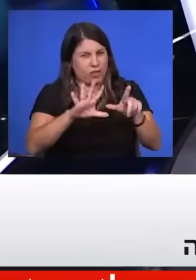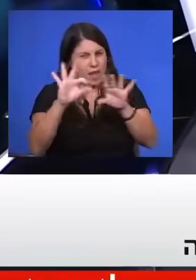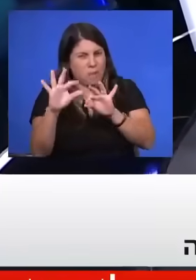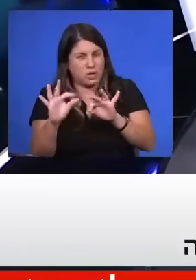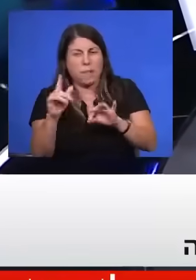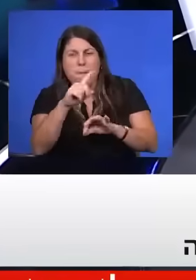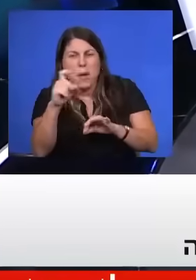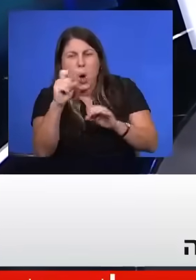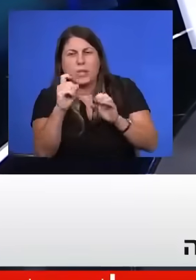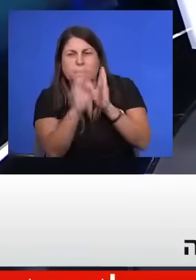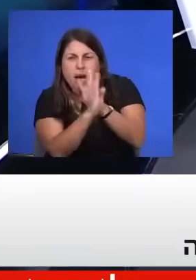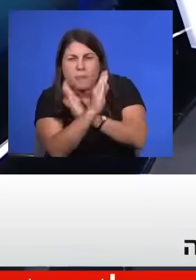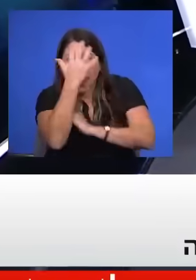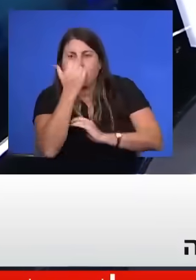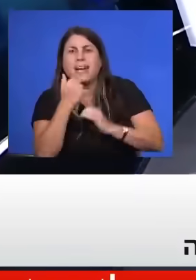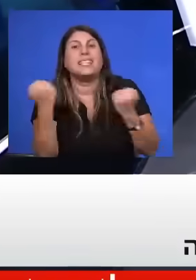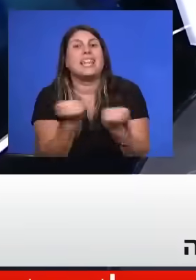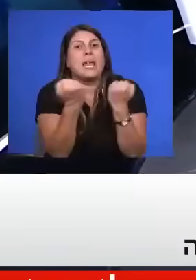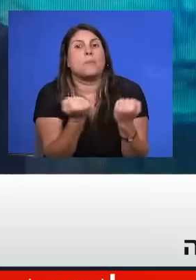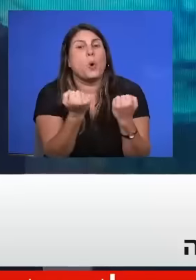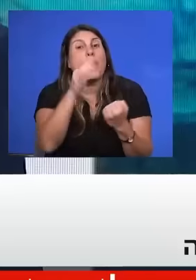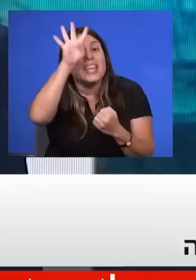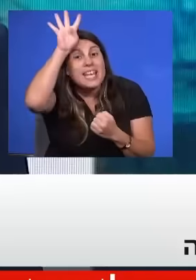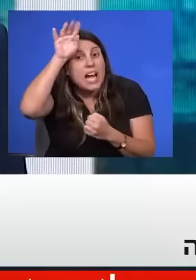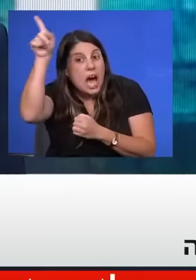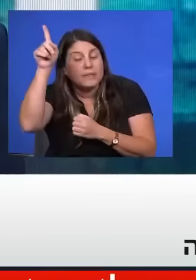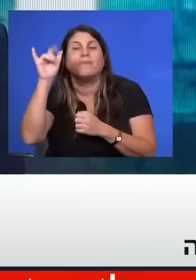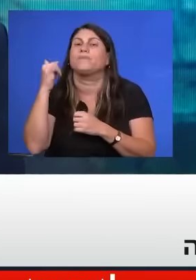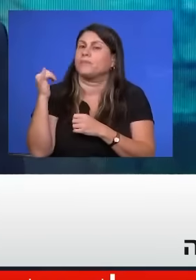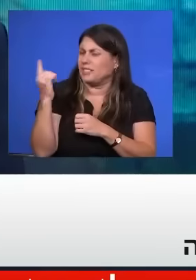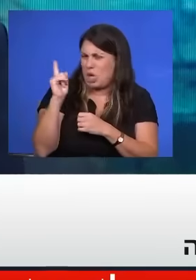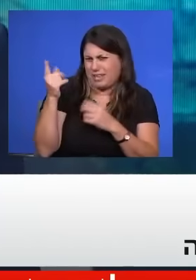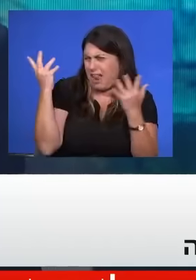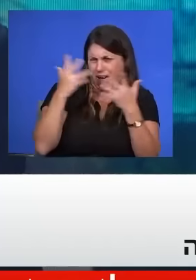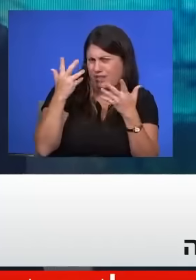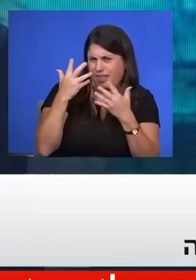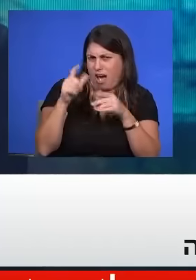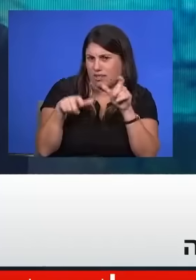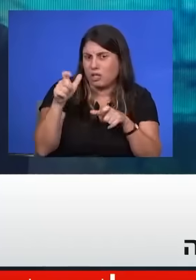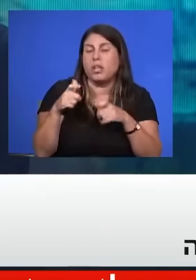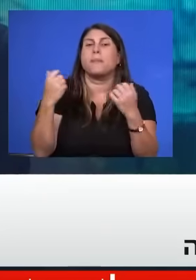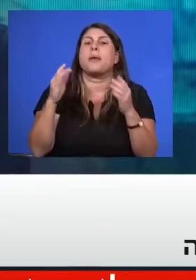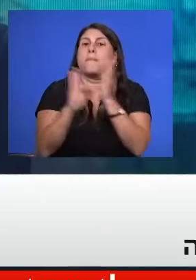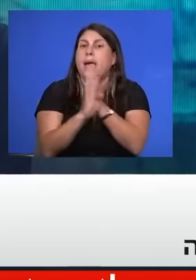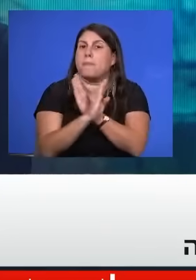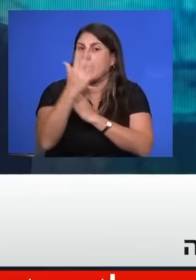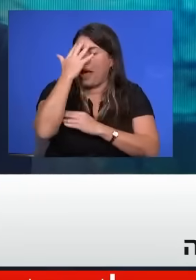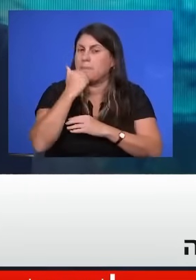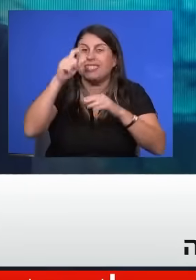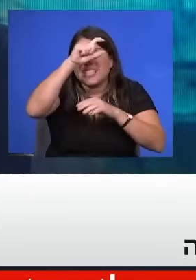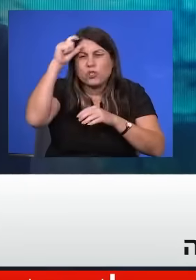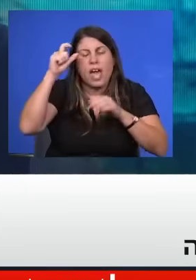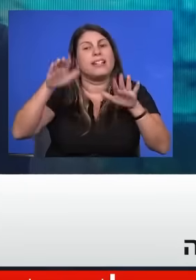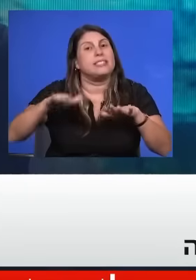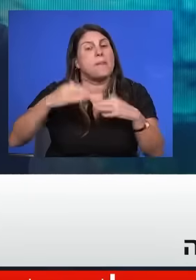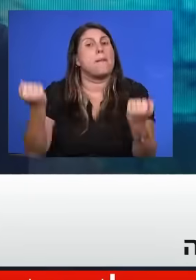התאמנו שם, על אדמת איראן. נכון, זה לא אמור להפתיע אותנו שמחבלי חמאס וג'יהאד איסלאמי מתאמנים באיראן, אנחנו בהחלט מכירים את מערכת היחסים הזאת, אבל הדיווח